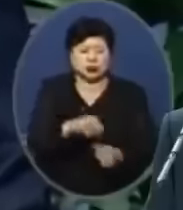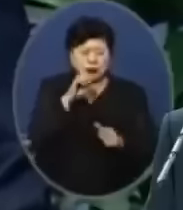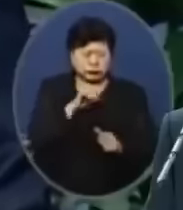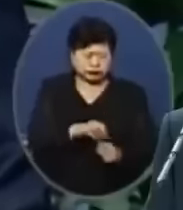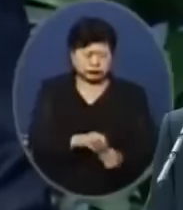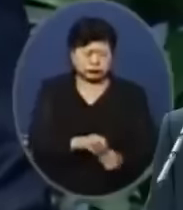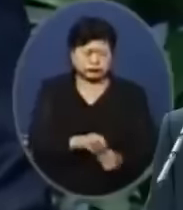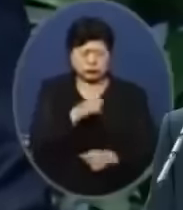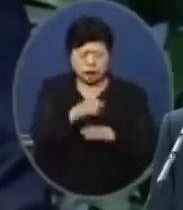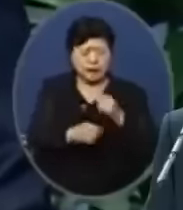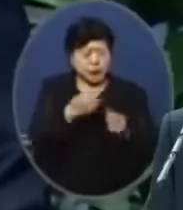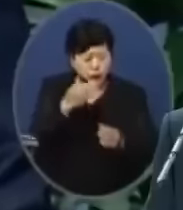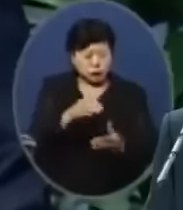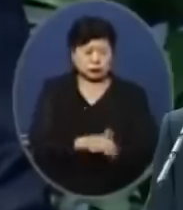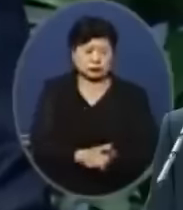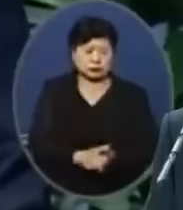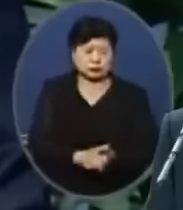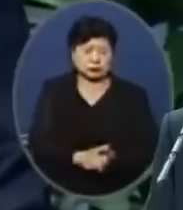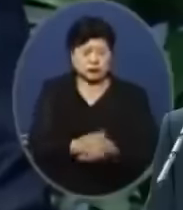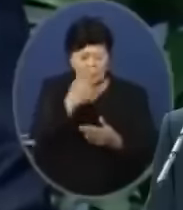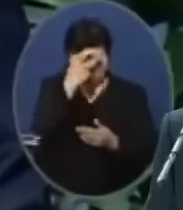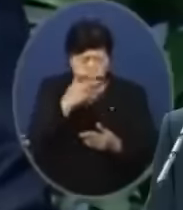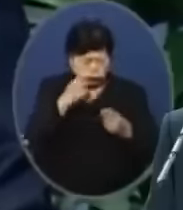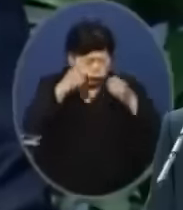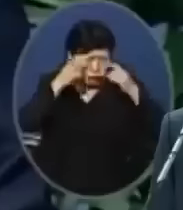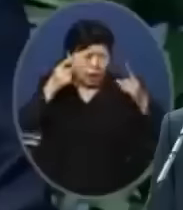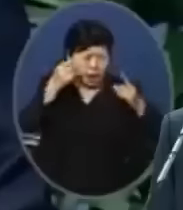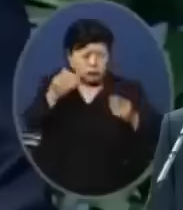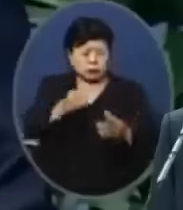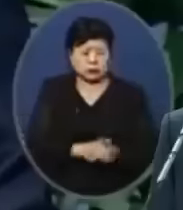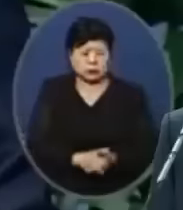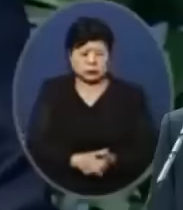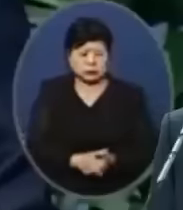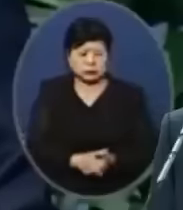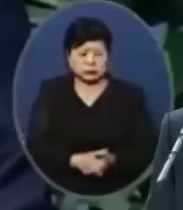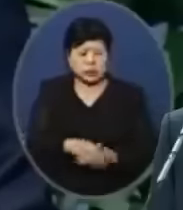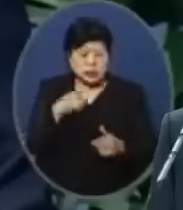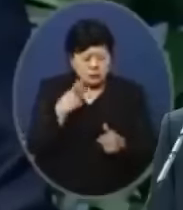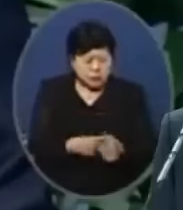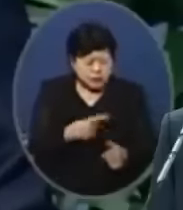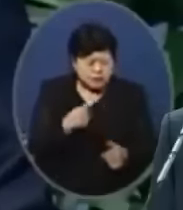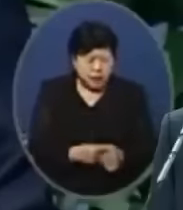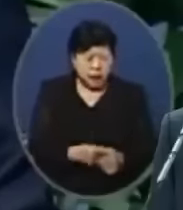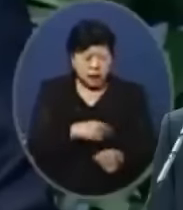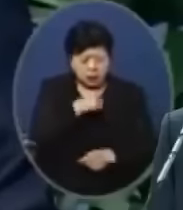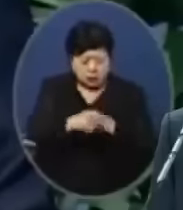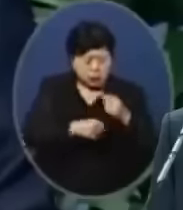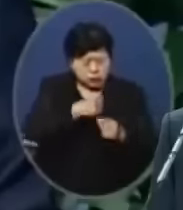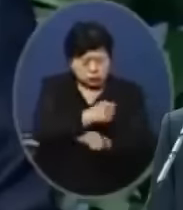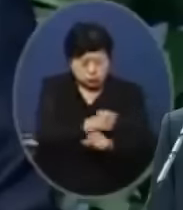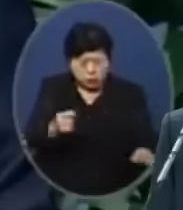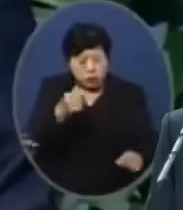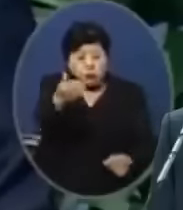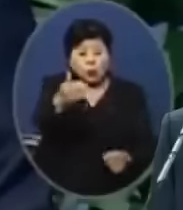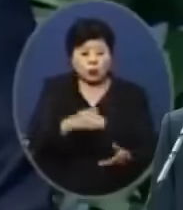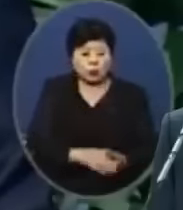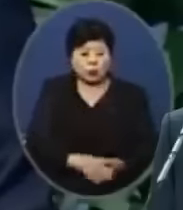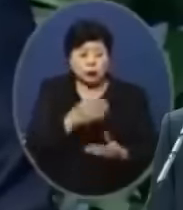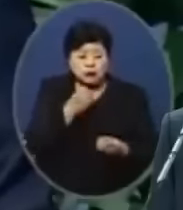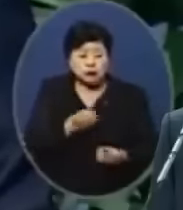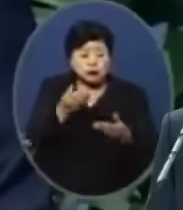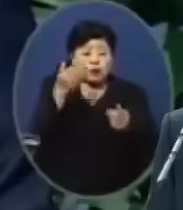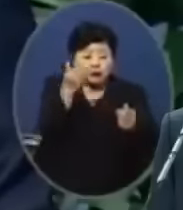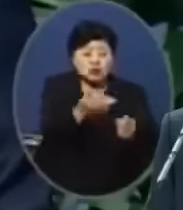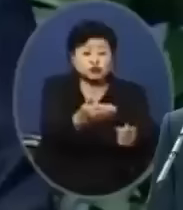자에게는 해방을 주시고 안 보이는 자에게는 복해 주시고 핍박을 당하는 자에게는 자유를 주시는